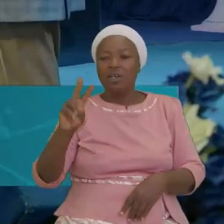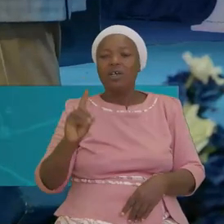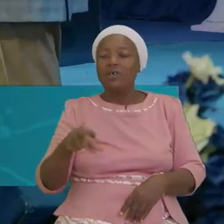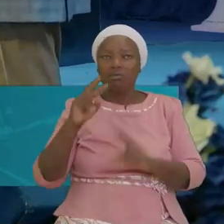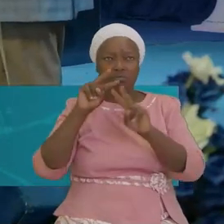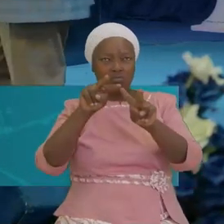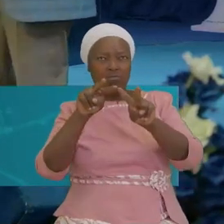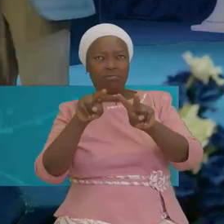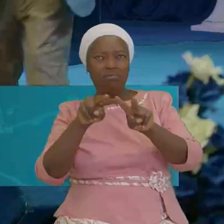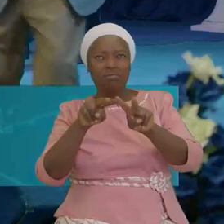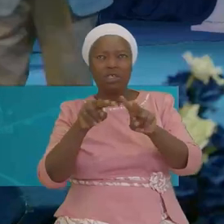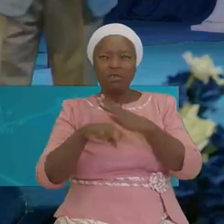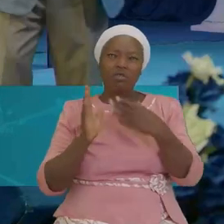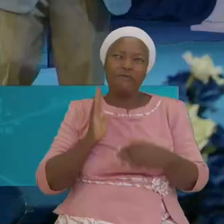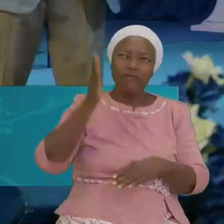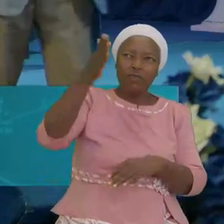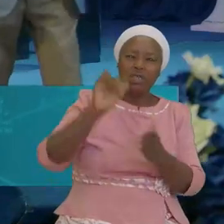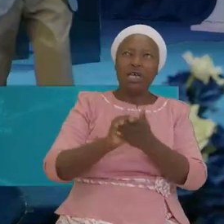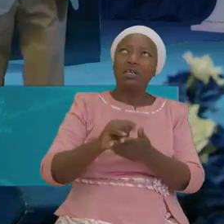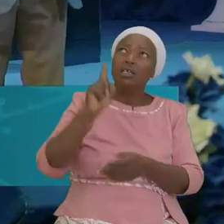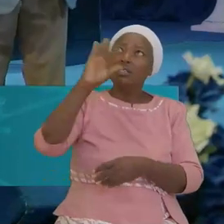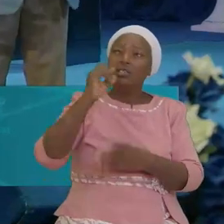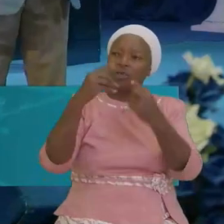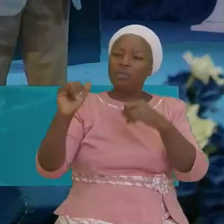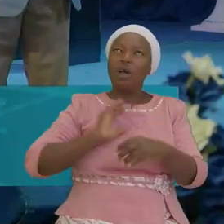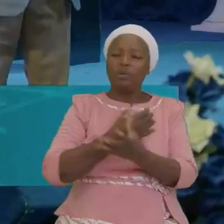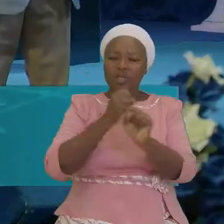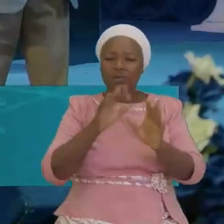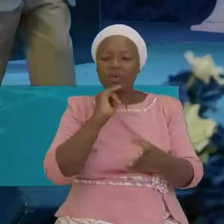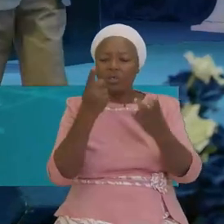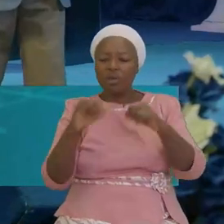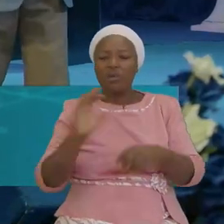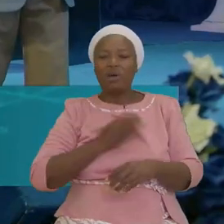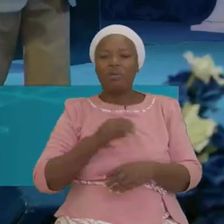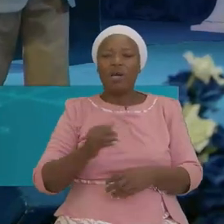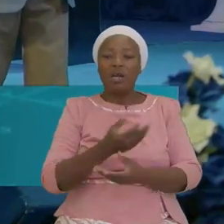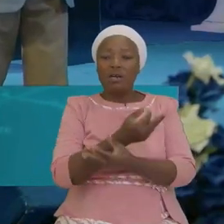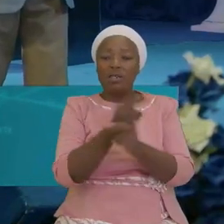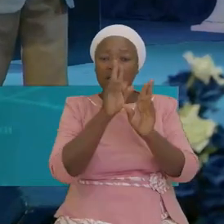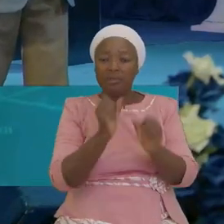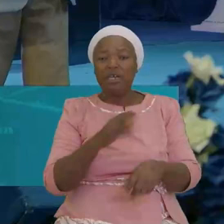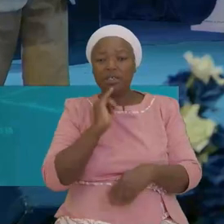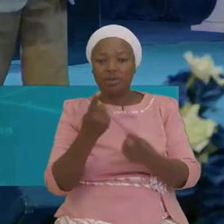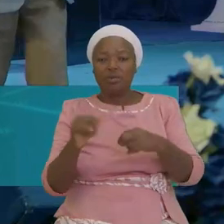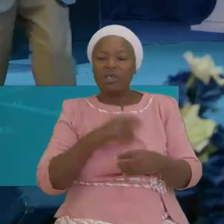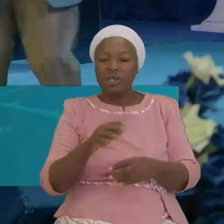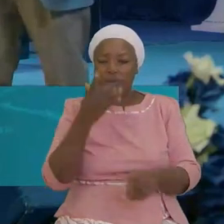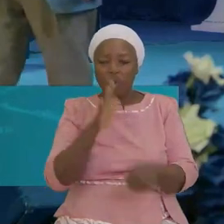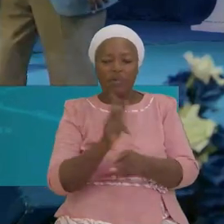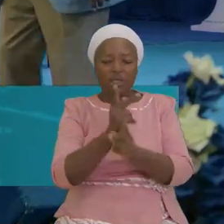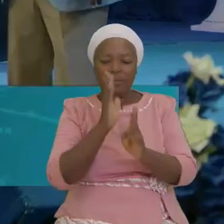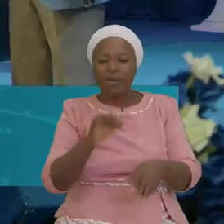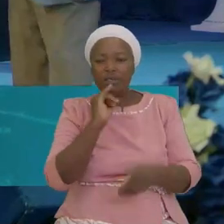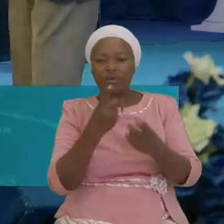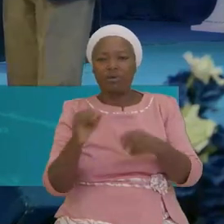David a regardé devant lui et dit, il vient, le Sauveur vient, notre Sauveur vient, notre Rédempteur